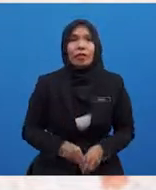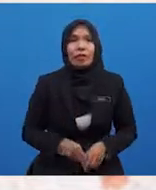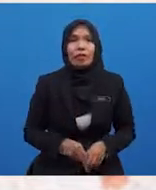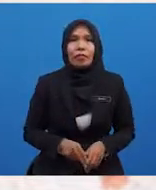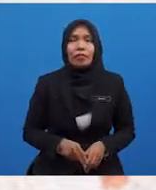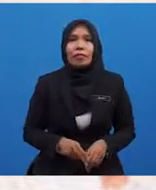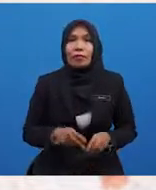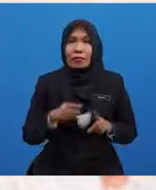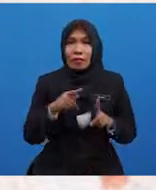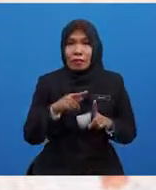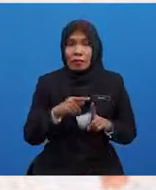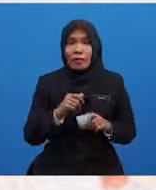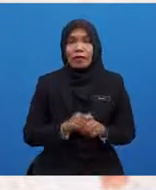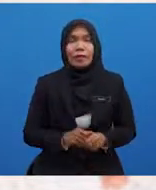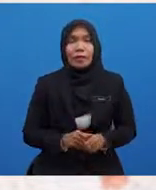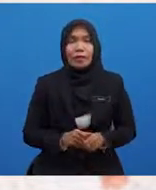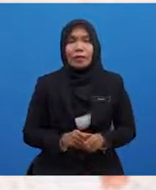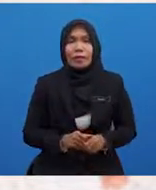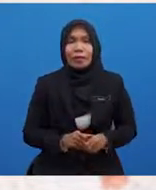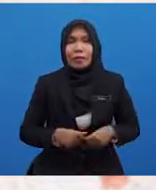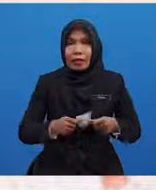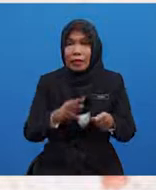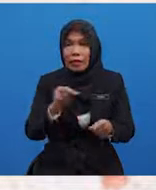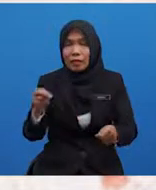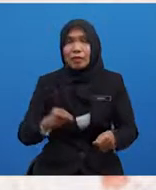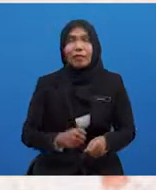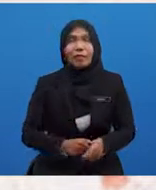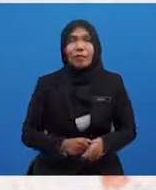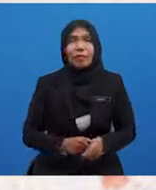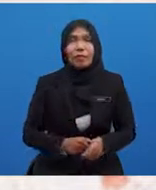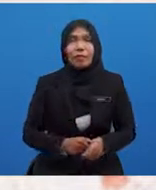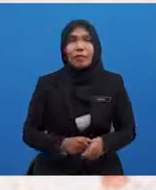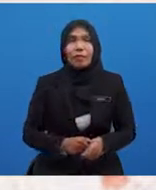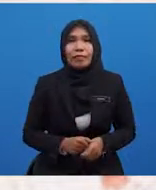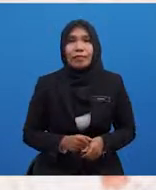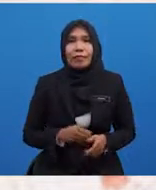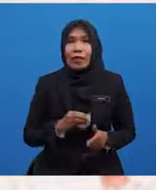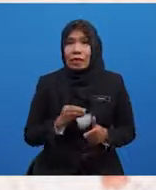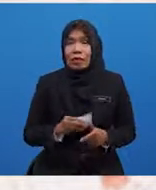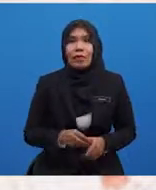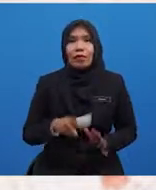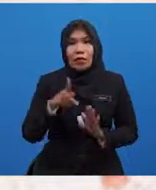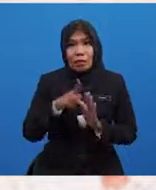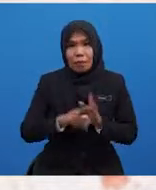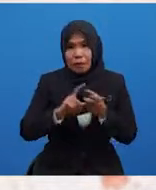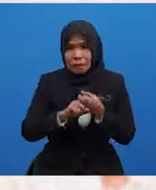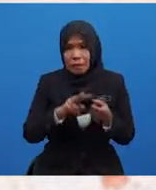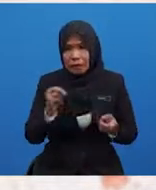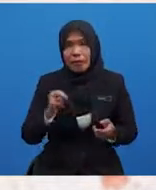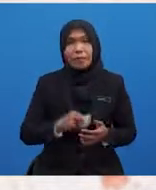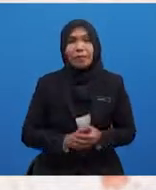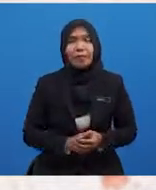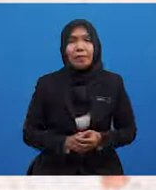aliran atau perkaitan kategori sesuatu maklumat antara satu bahagian